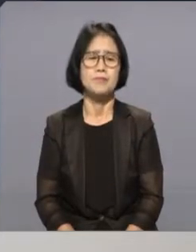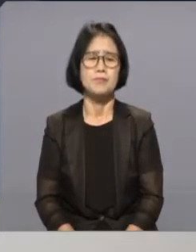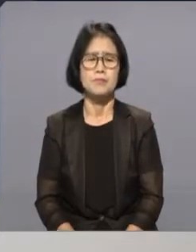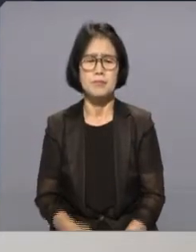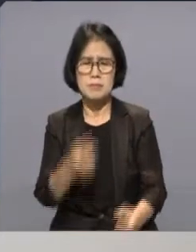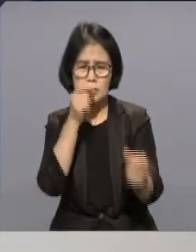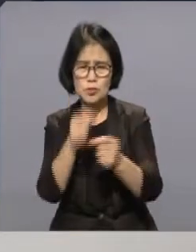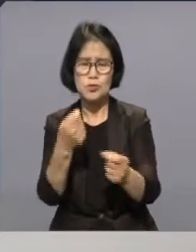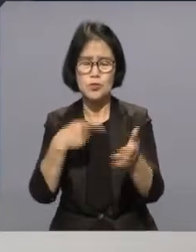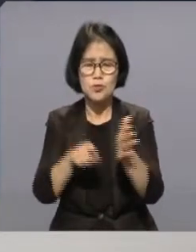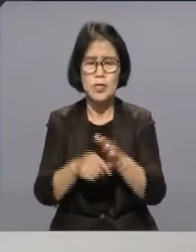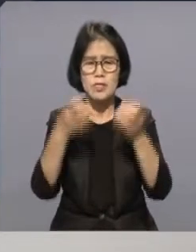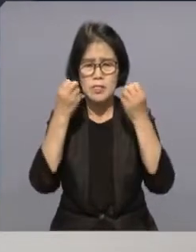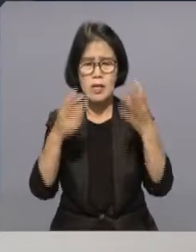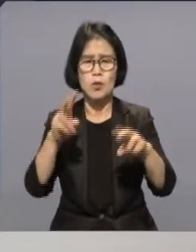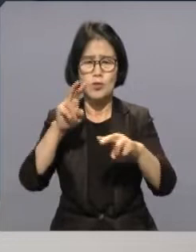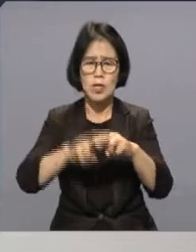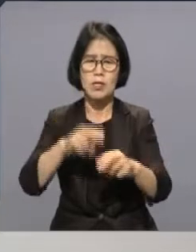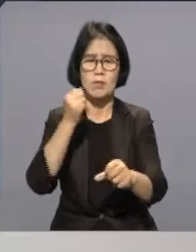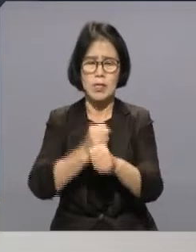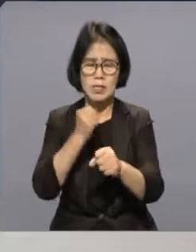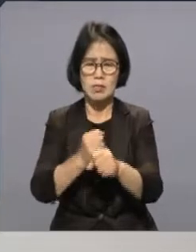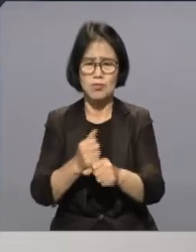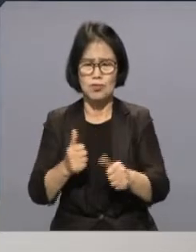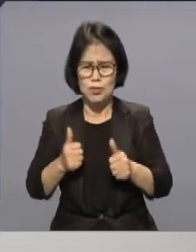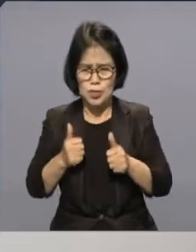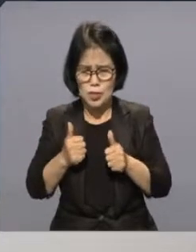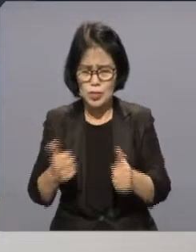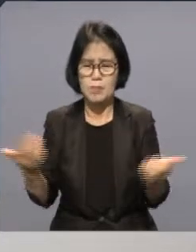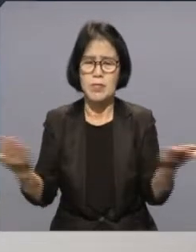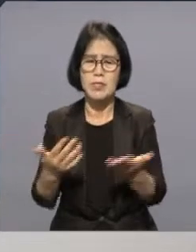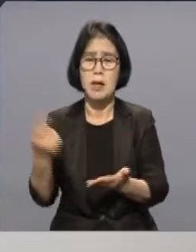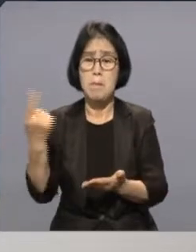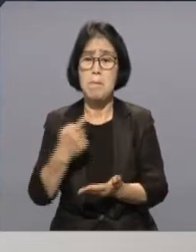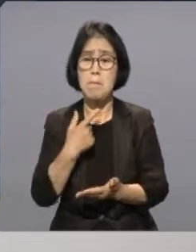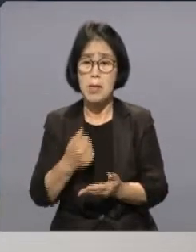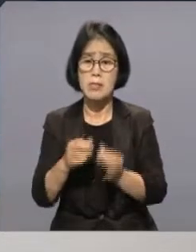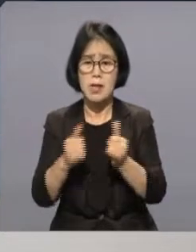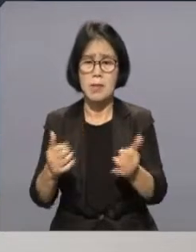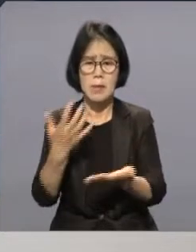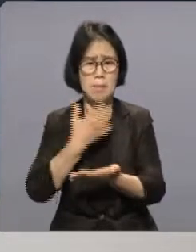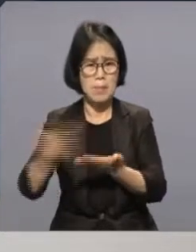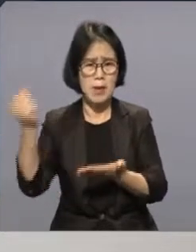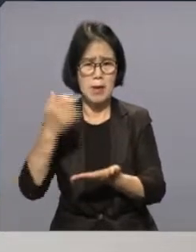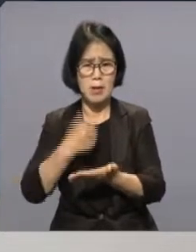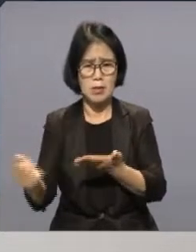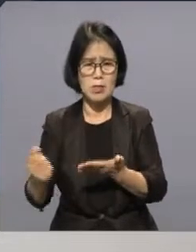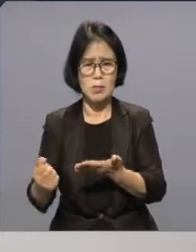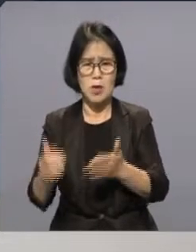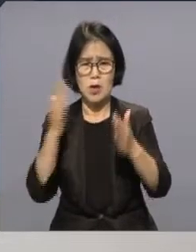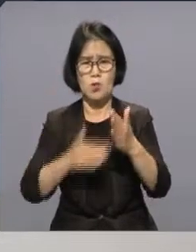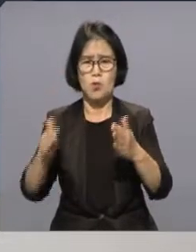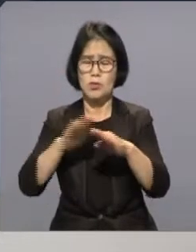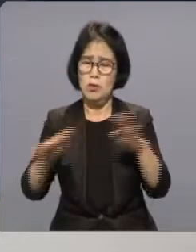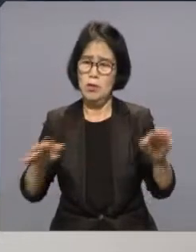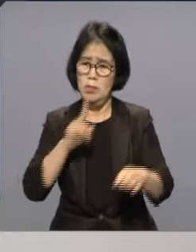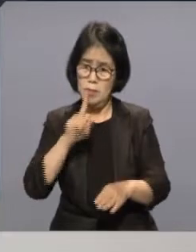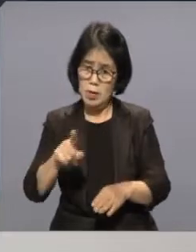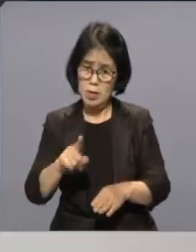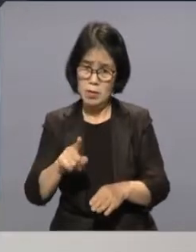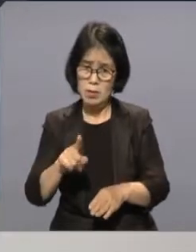식군들을 위해 새로운 자리를 만들고 열심히 일해온 사람들의 자리를 빼앗으면서 공정을 말하는